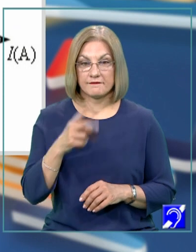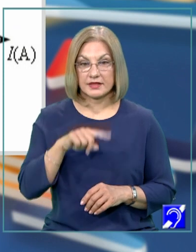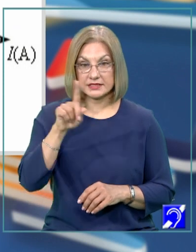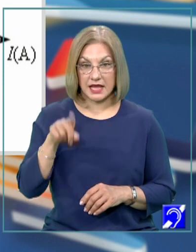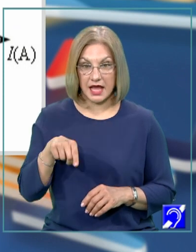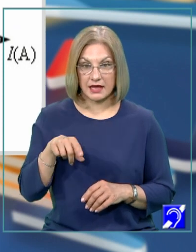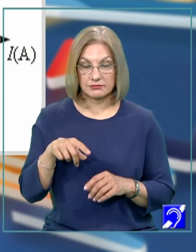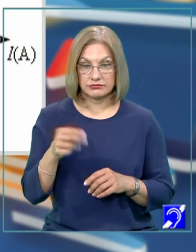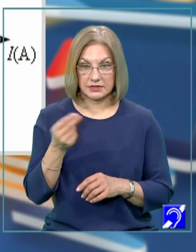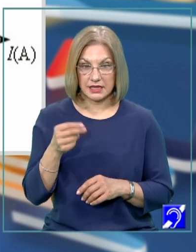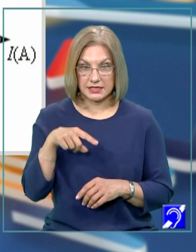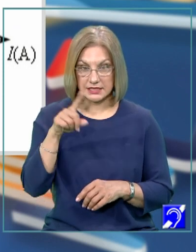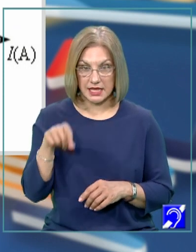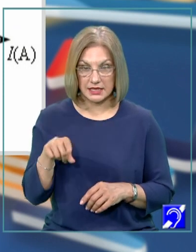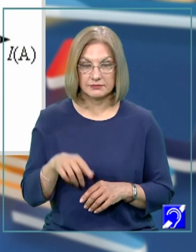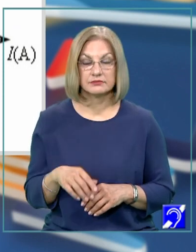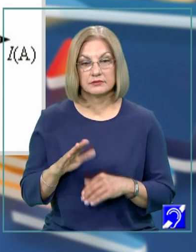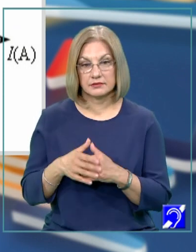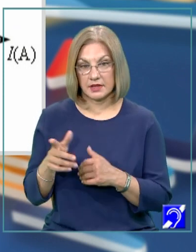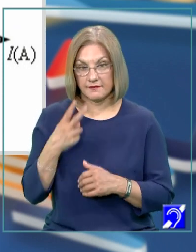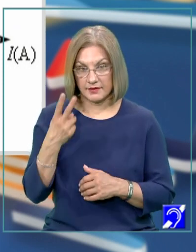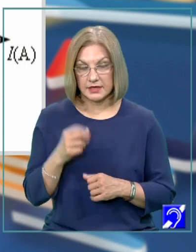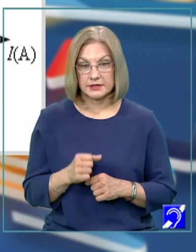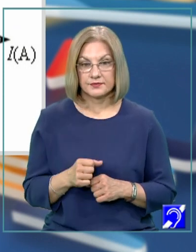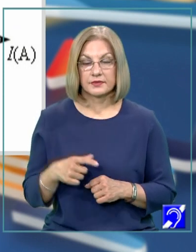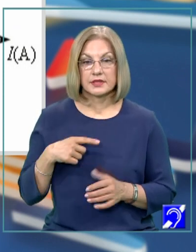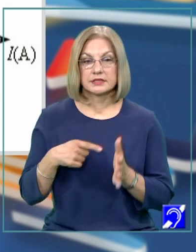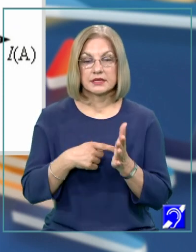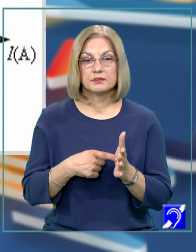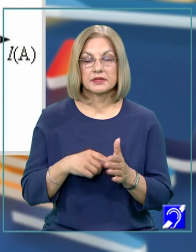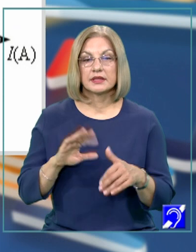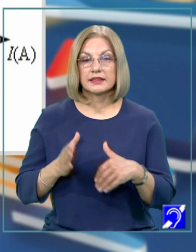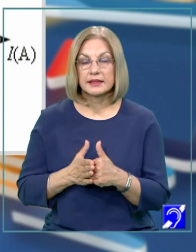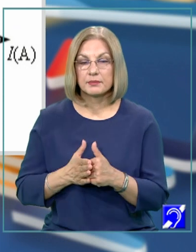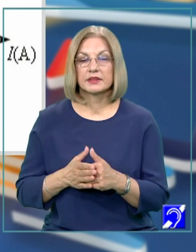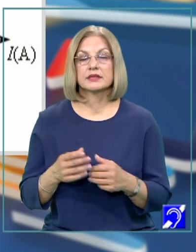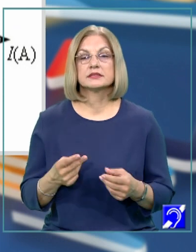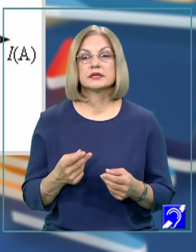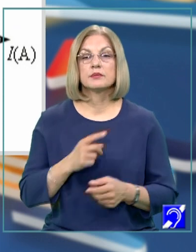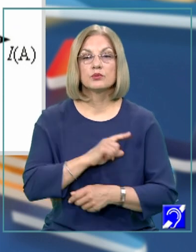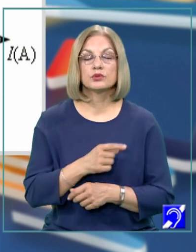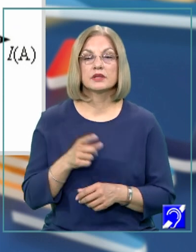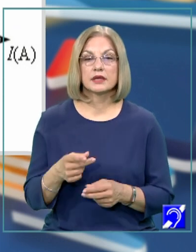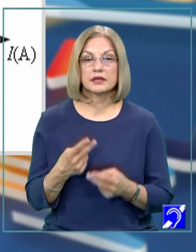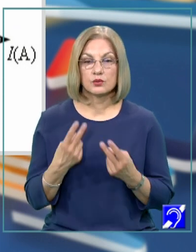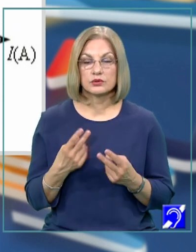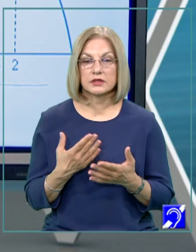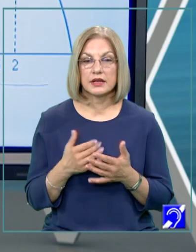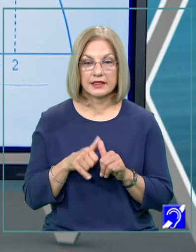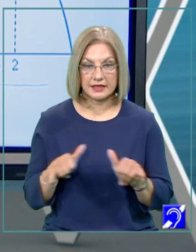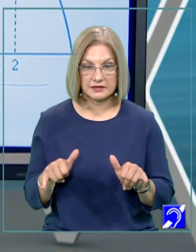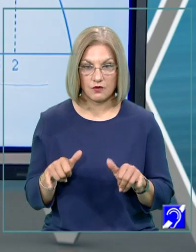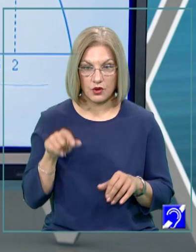alăturată este reprezentată dependență a puterii utile dezvoltate pe consumator